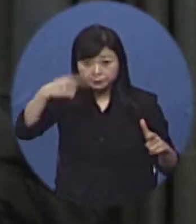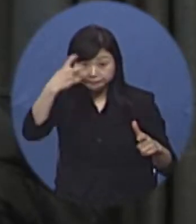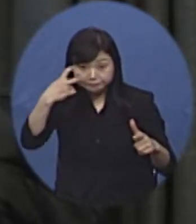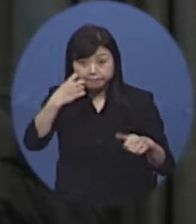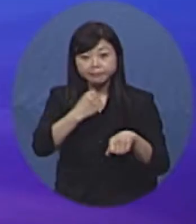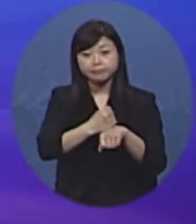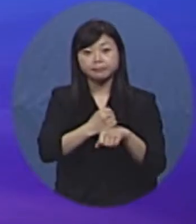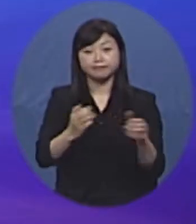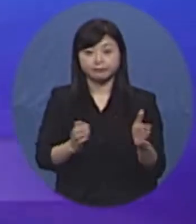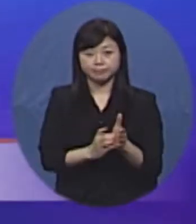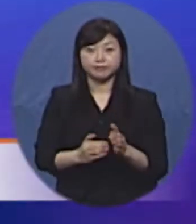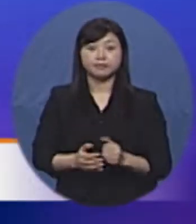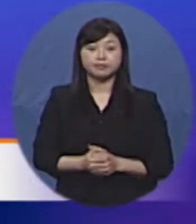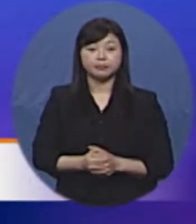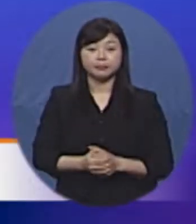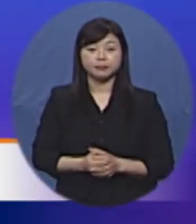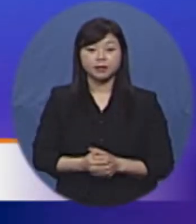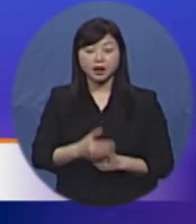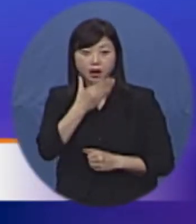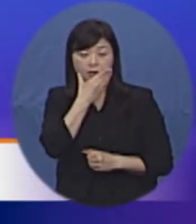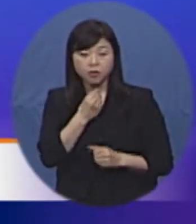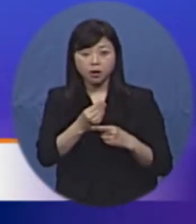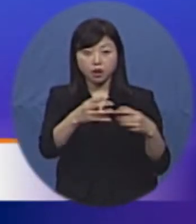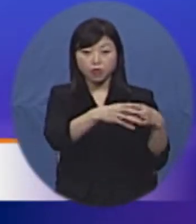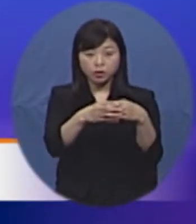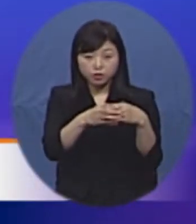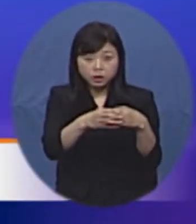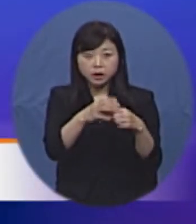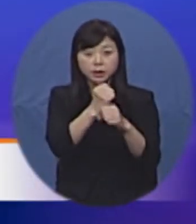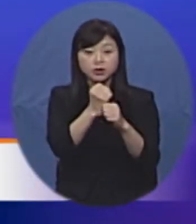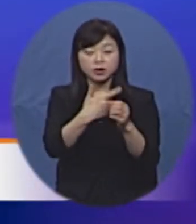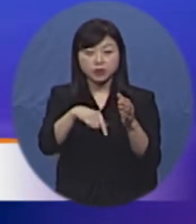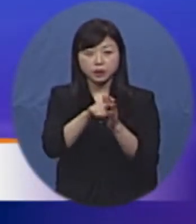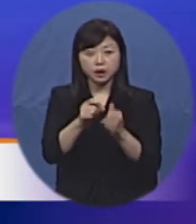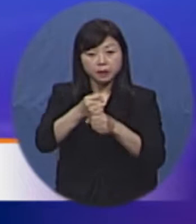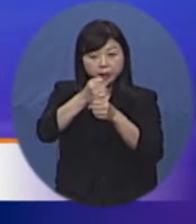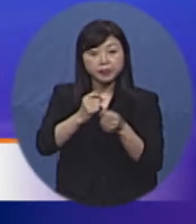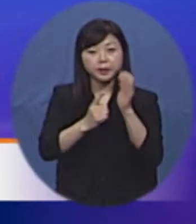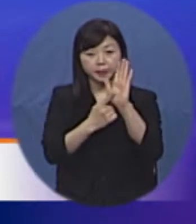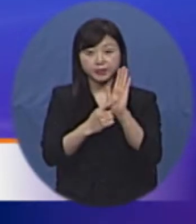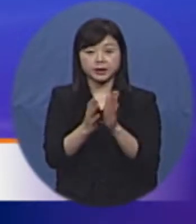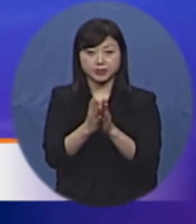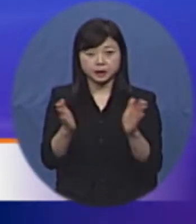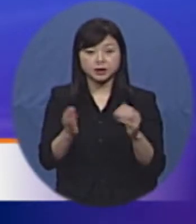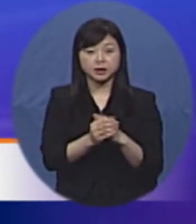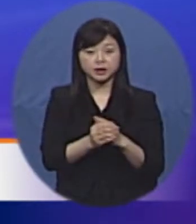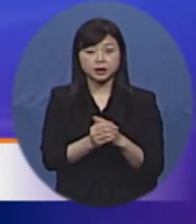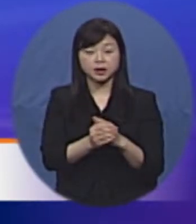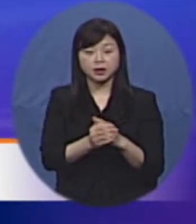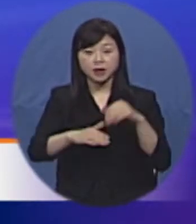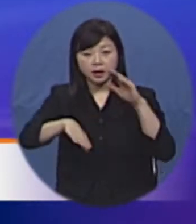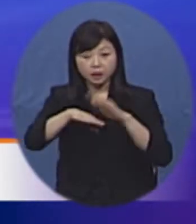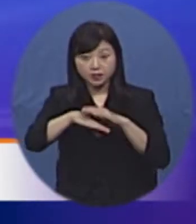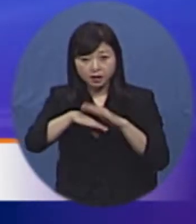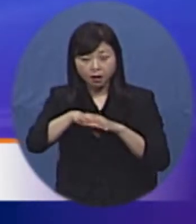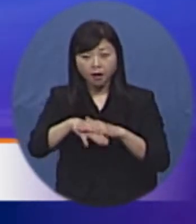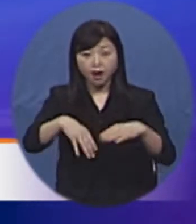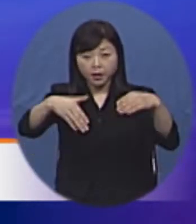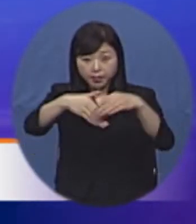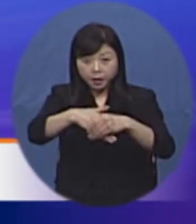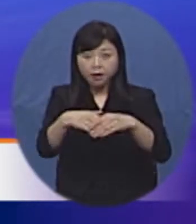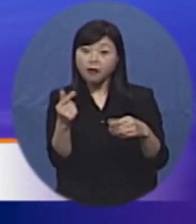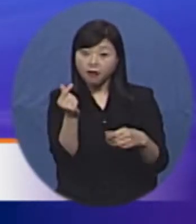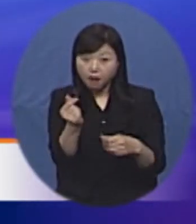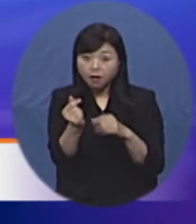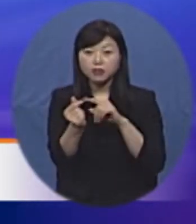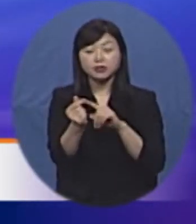이뤄졌습니다. 행복한 공동체 형성을 위한 캠페인이 시작됐습니다. 바로 핸드허그 캠페인인데요. 캠페인을